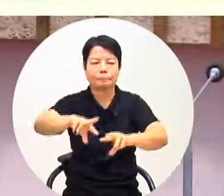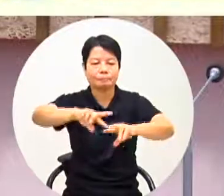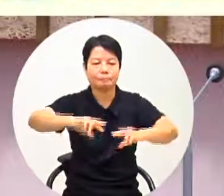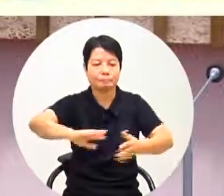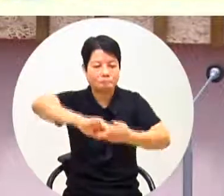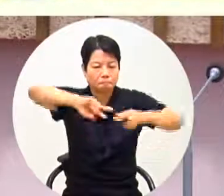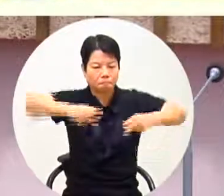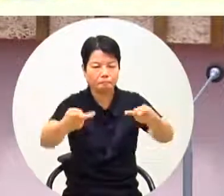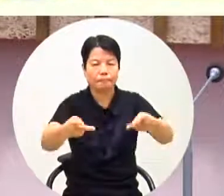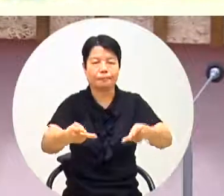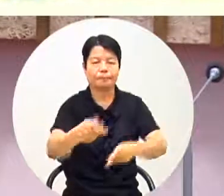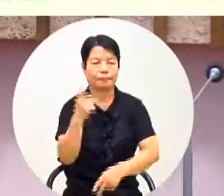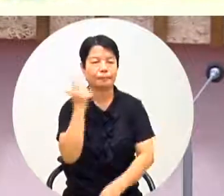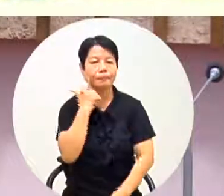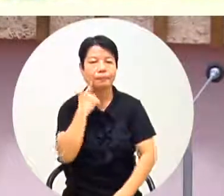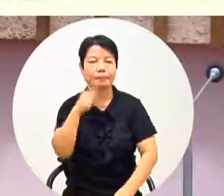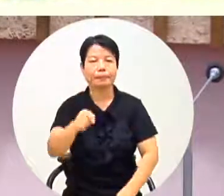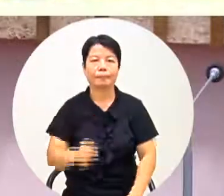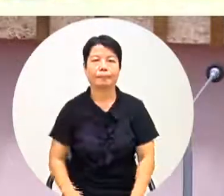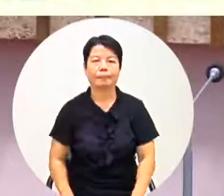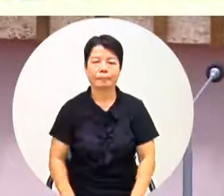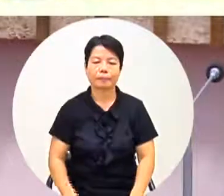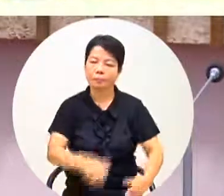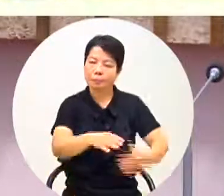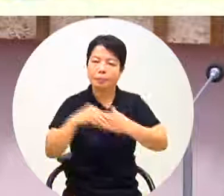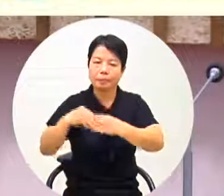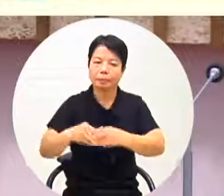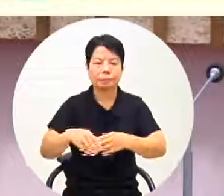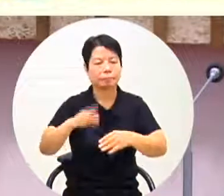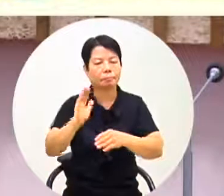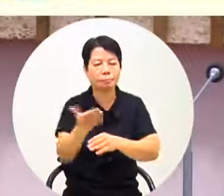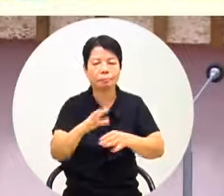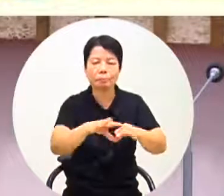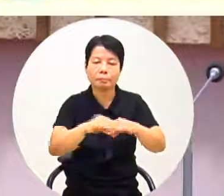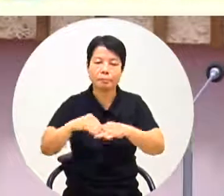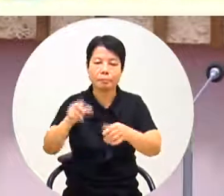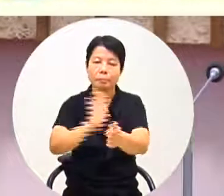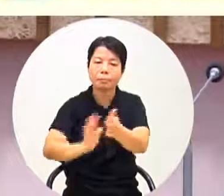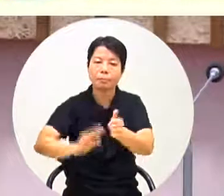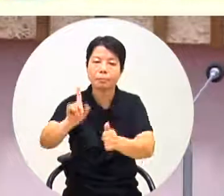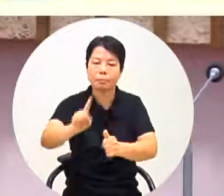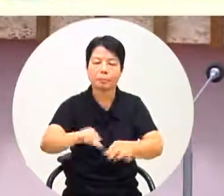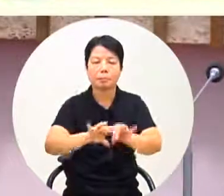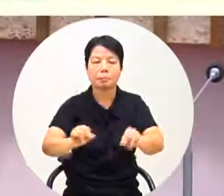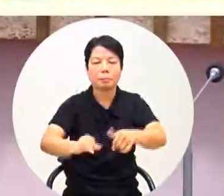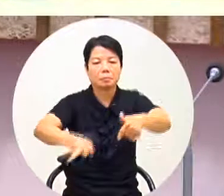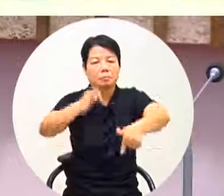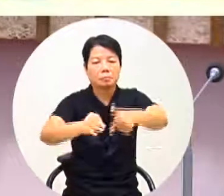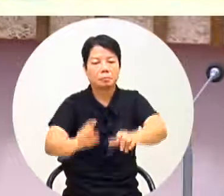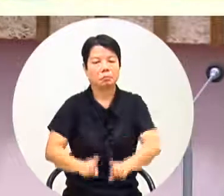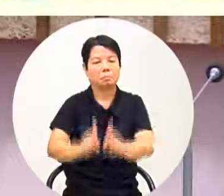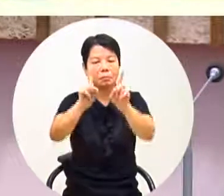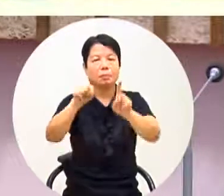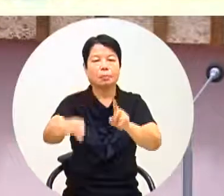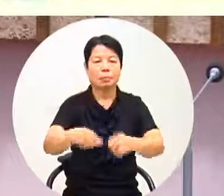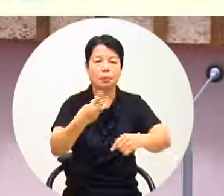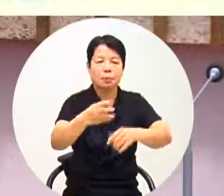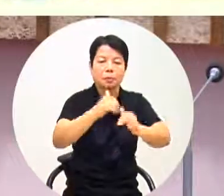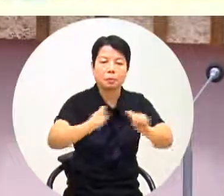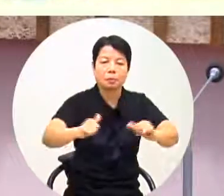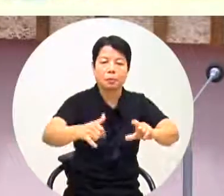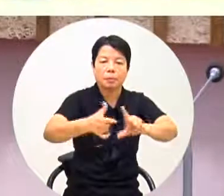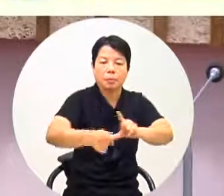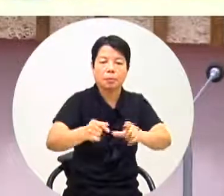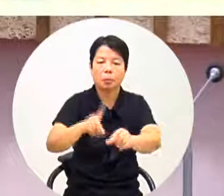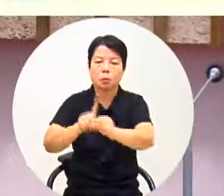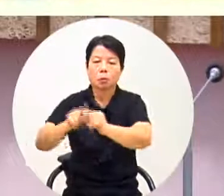换骨的结果是带来的是地价越来越贵。咱看，咱来以三民窟来讲吼，三民窟、中都地区、